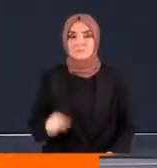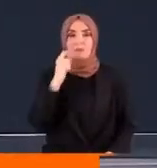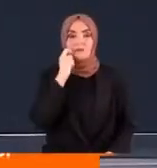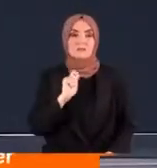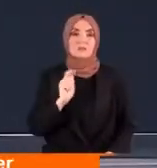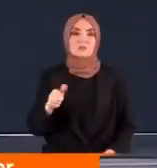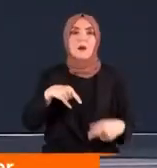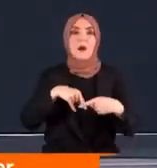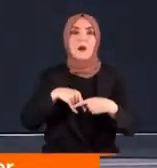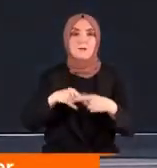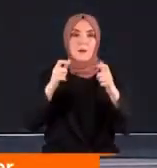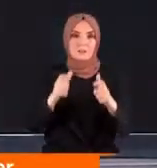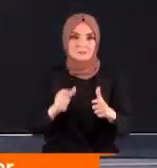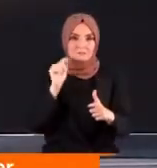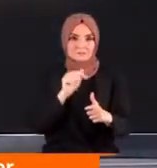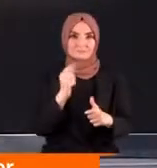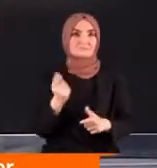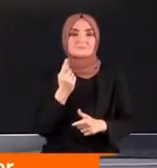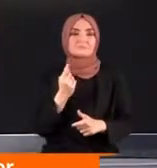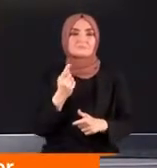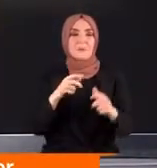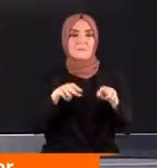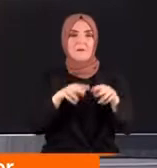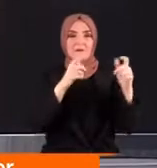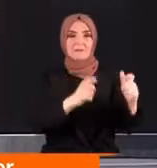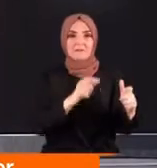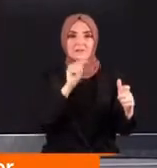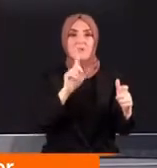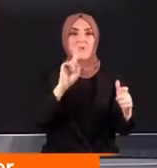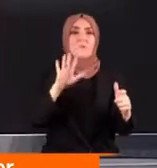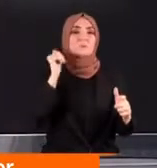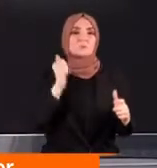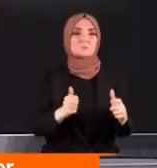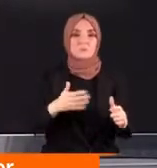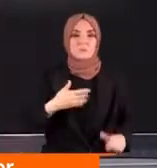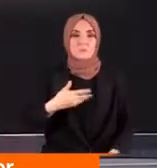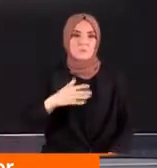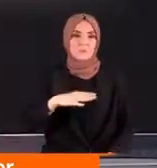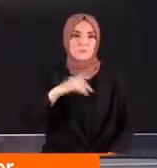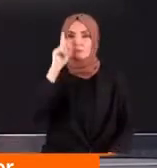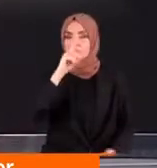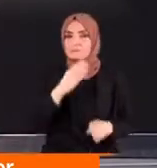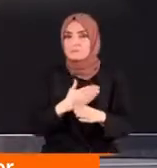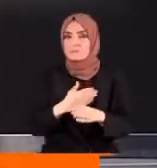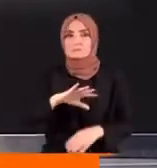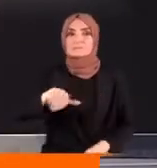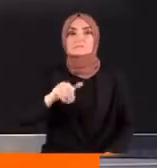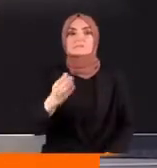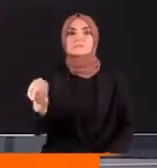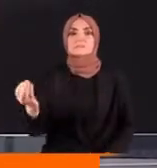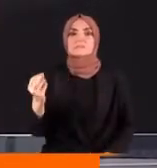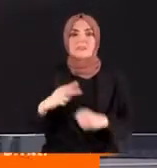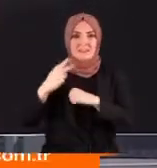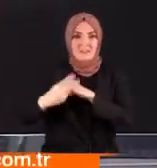Ankara Haymana'da bir mahalle 15 gündür diken üstünde. Nedeni hırsızlar. 2 hafta içinde aynı sokakta